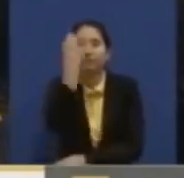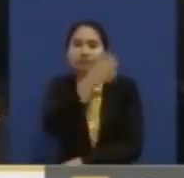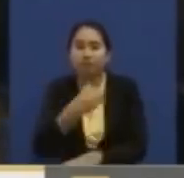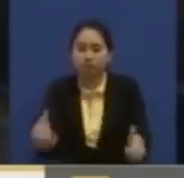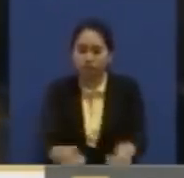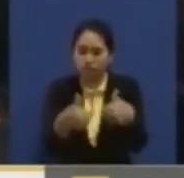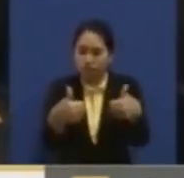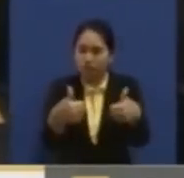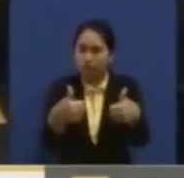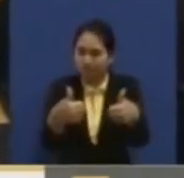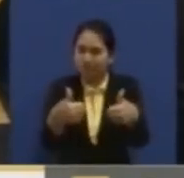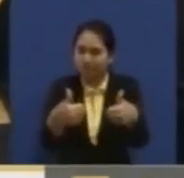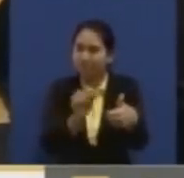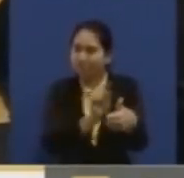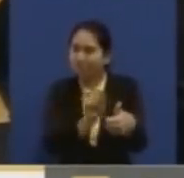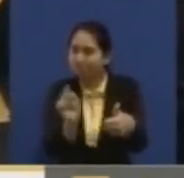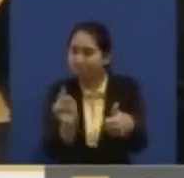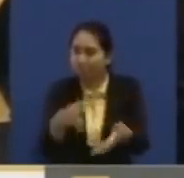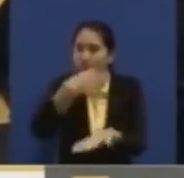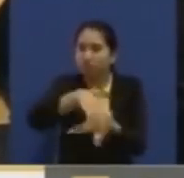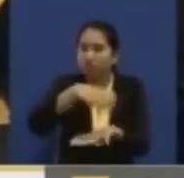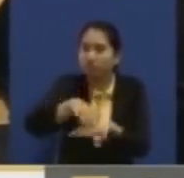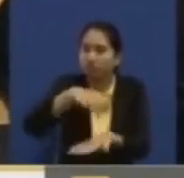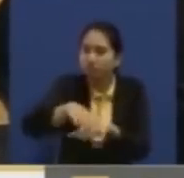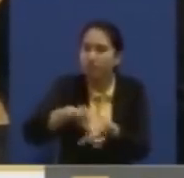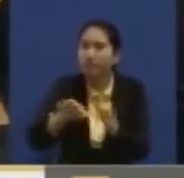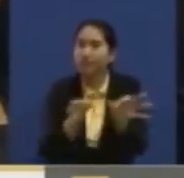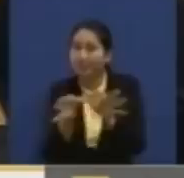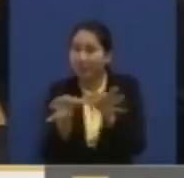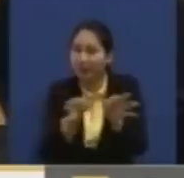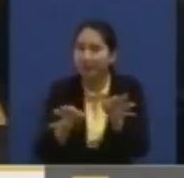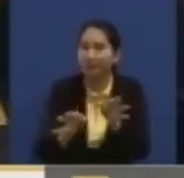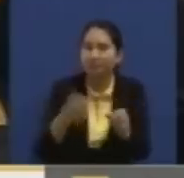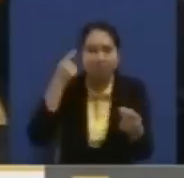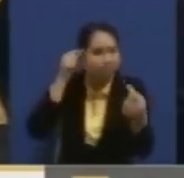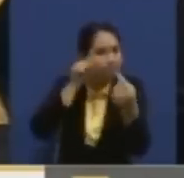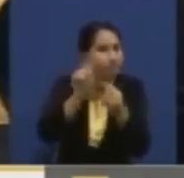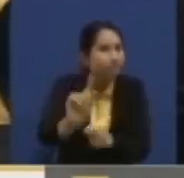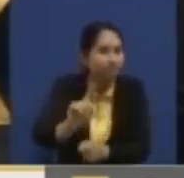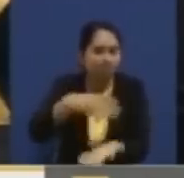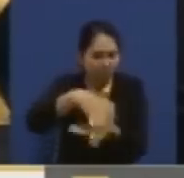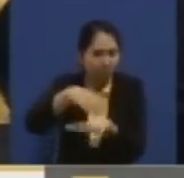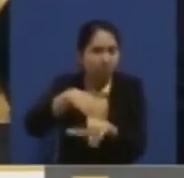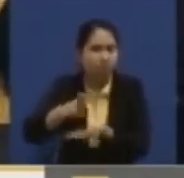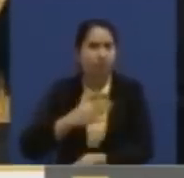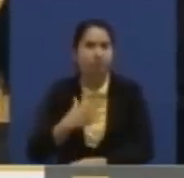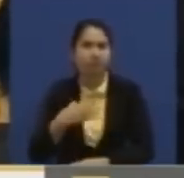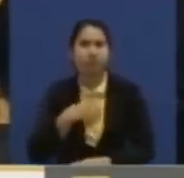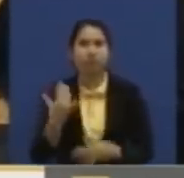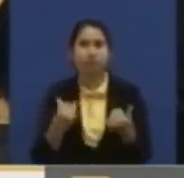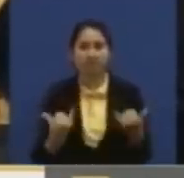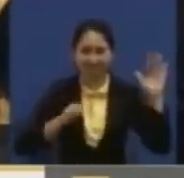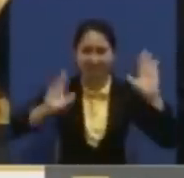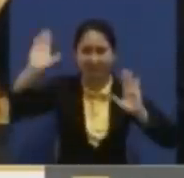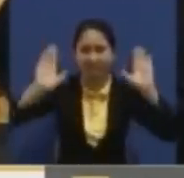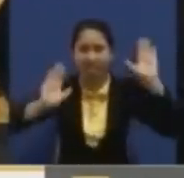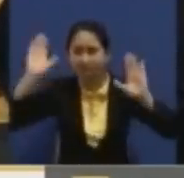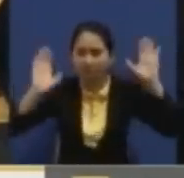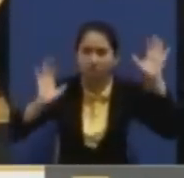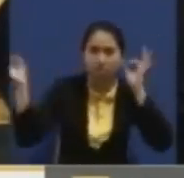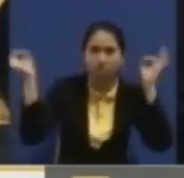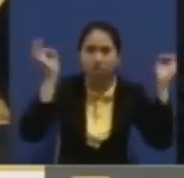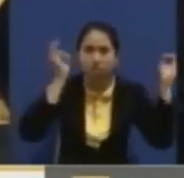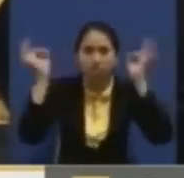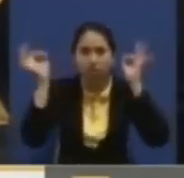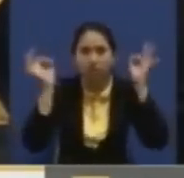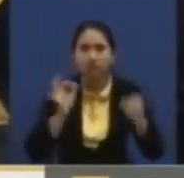คะแสดงวิสัยทัศน์นะคะ ตามระเบียบวาระด้วยค่ะท่านประธาน ด้วยตัวของท่านเองนะคะดิฉันเองขอสนับสนุนทั้ง